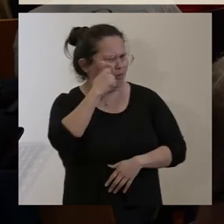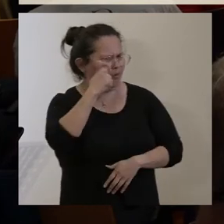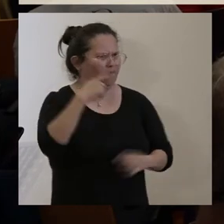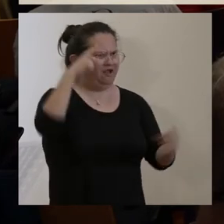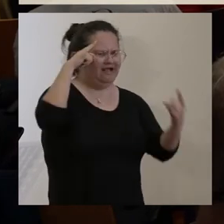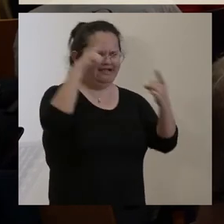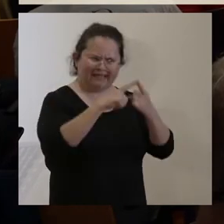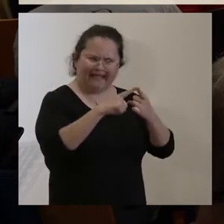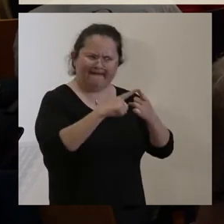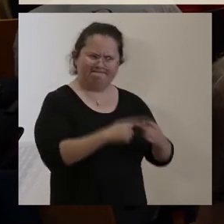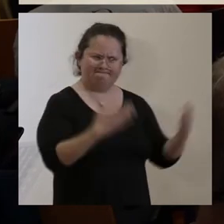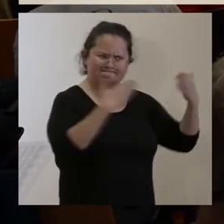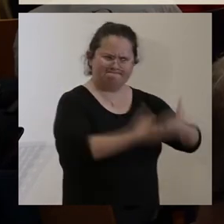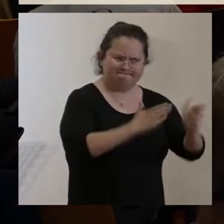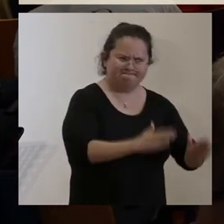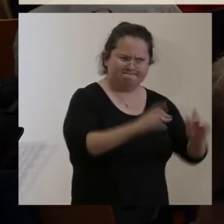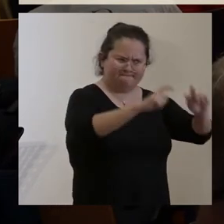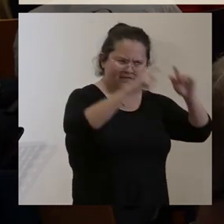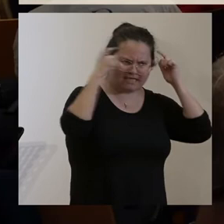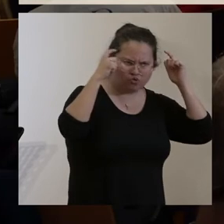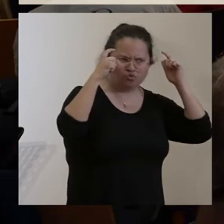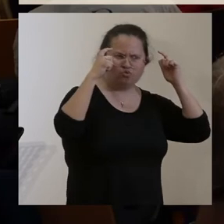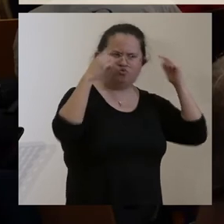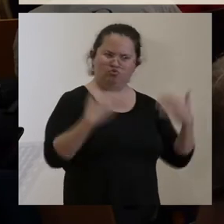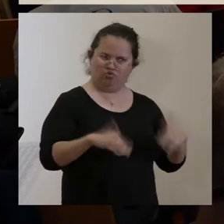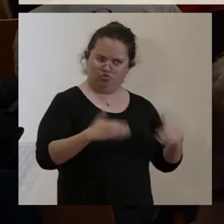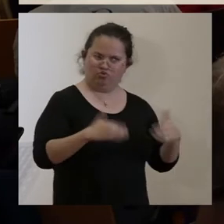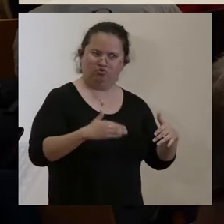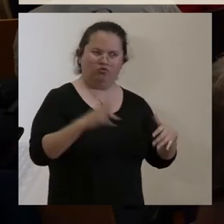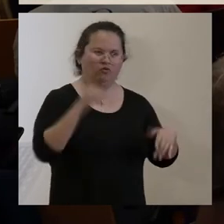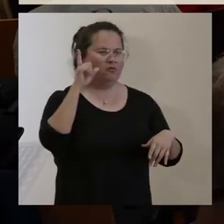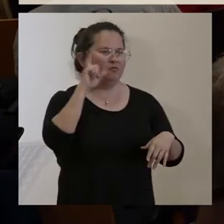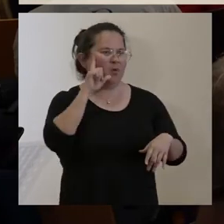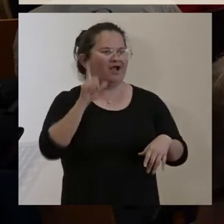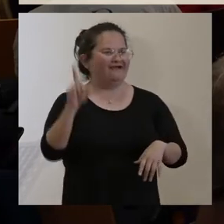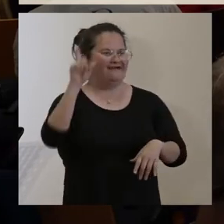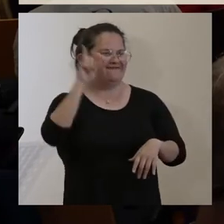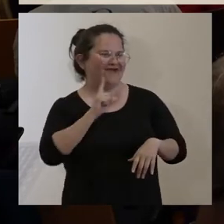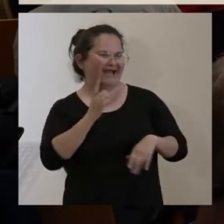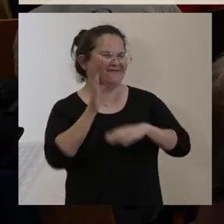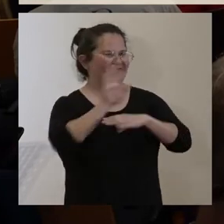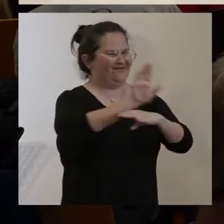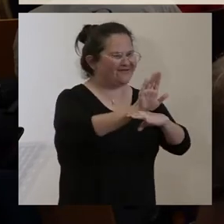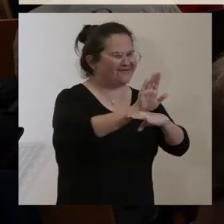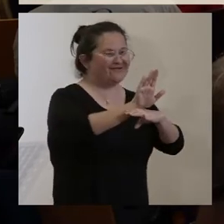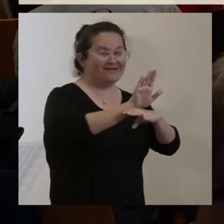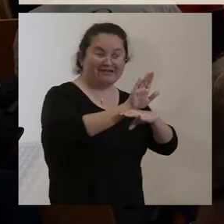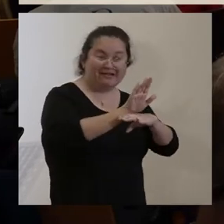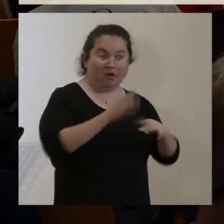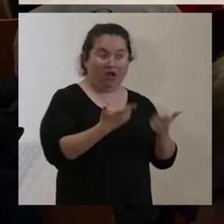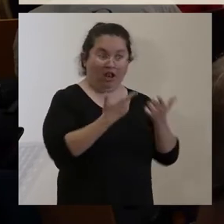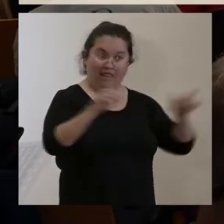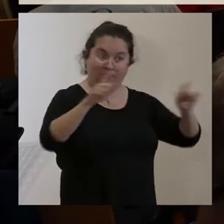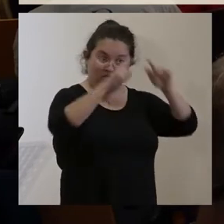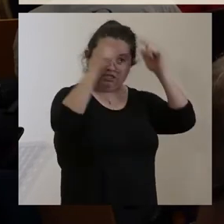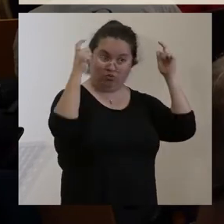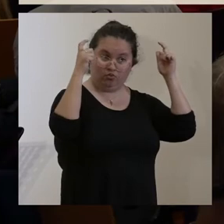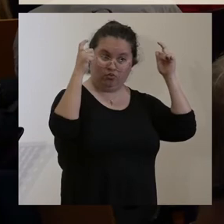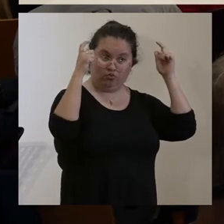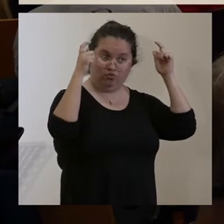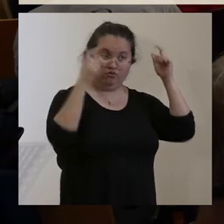La maîtresse représentée sur cette image appartenait donc au groupe des libres de couleurs, c'est-à-dire cette catégorie de la population composée